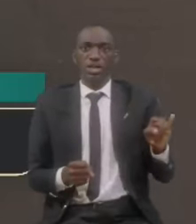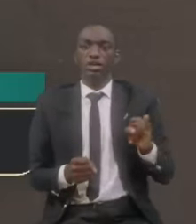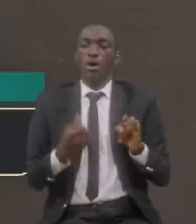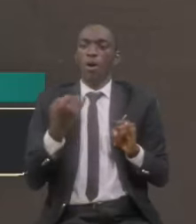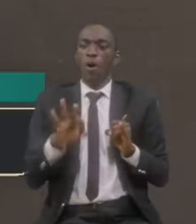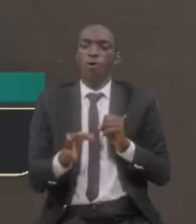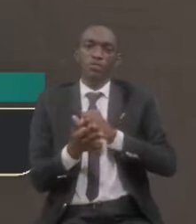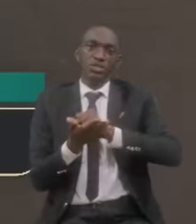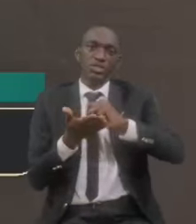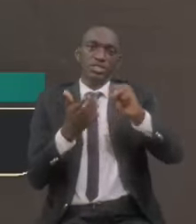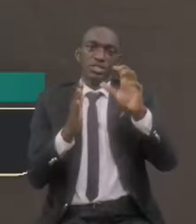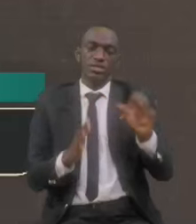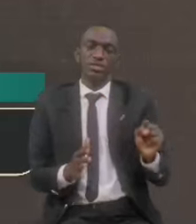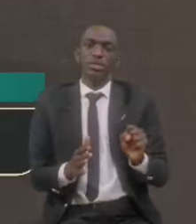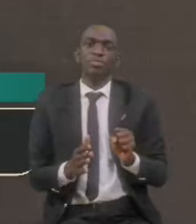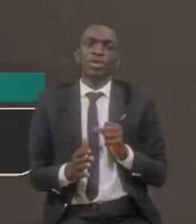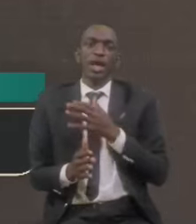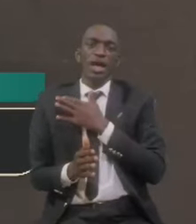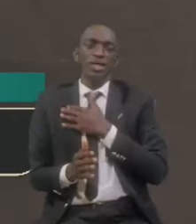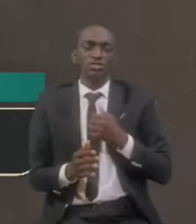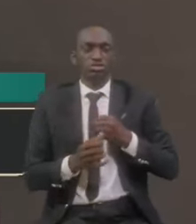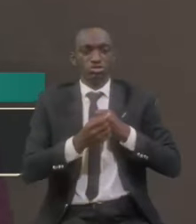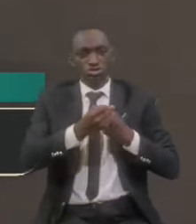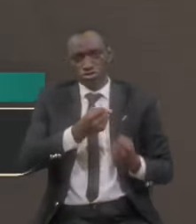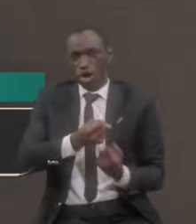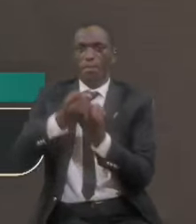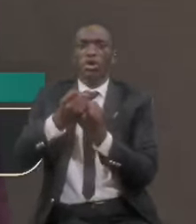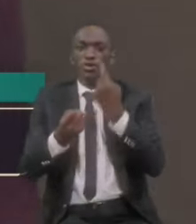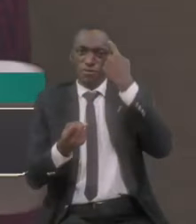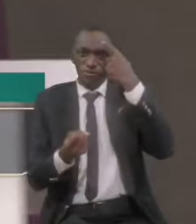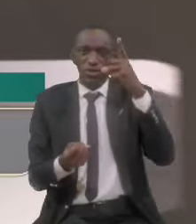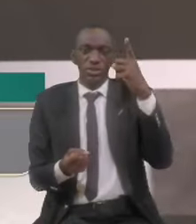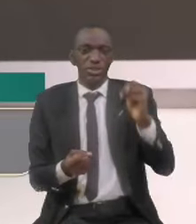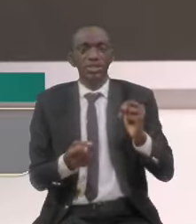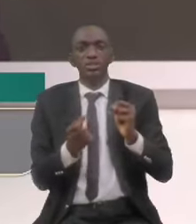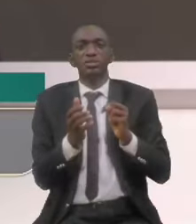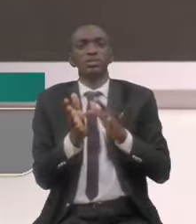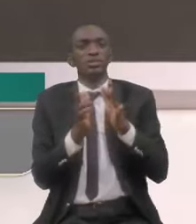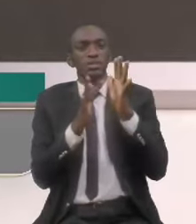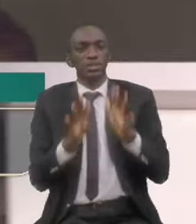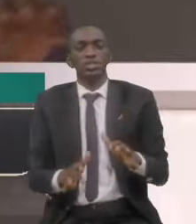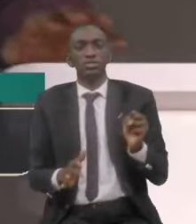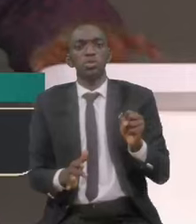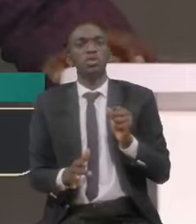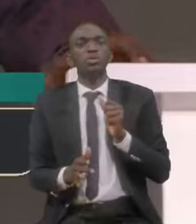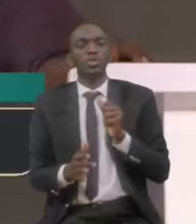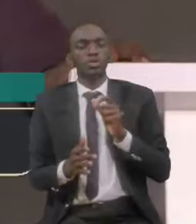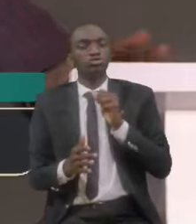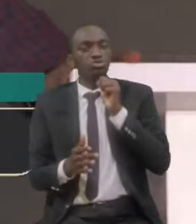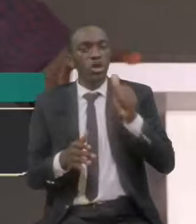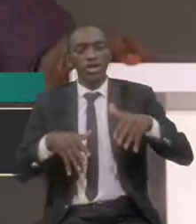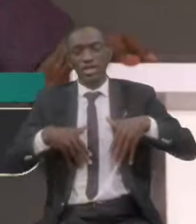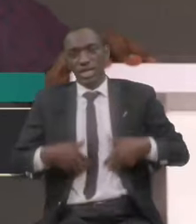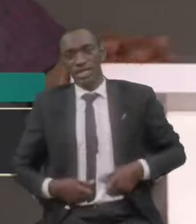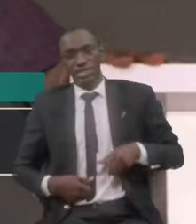La fortification inlassable pour les saints. Le secours inlassable pour les saints.